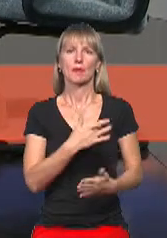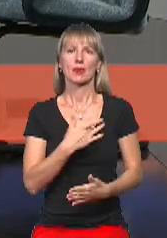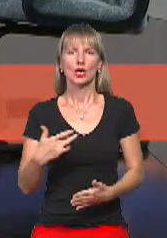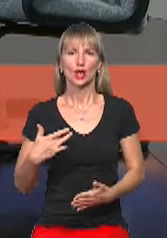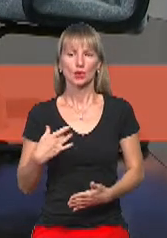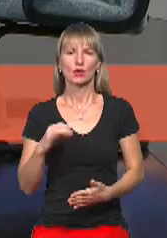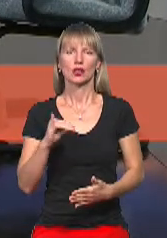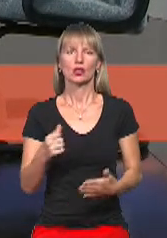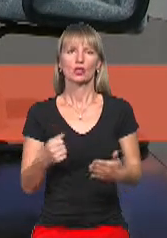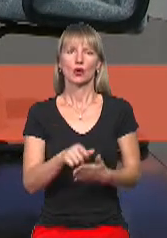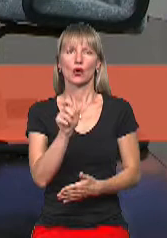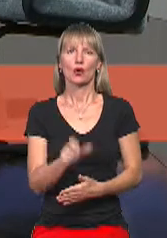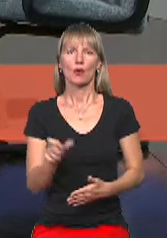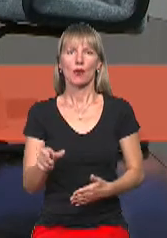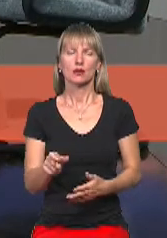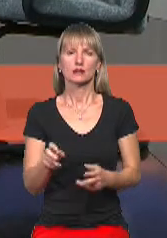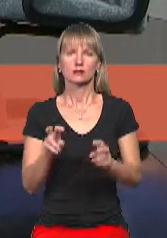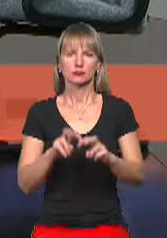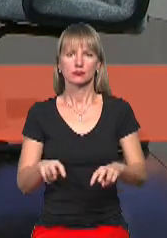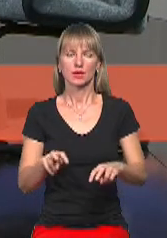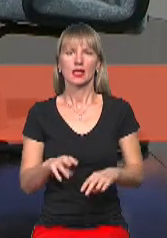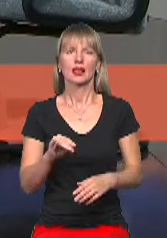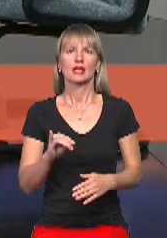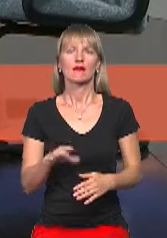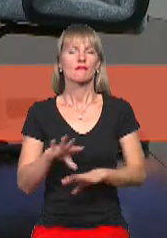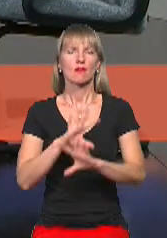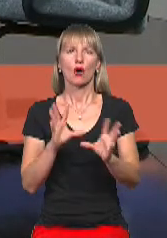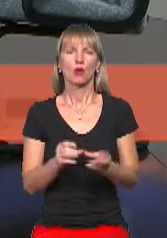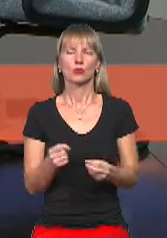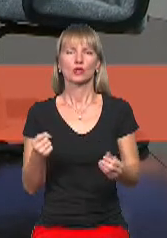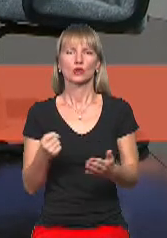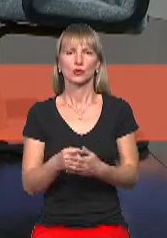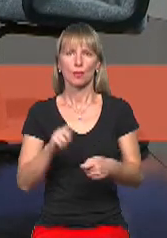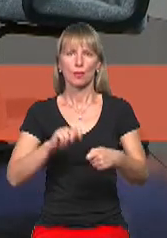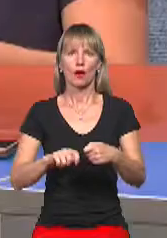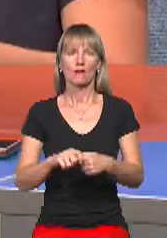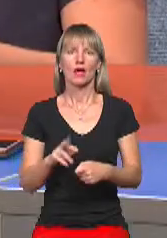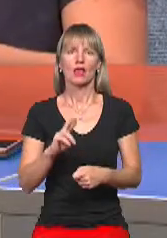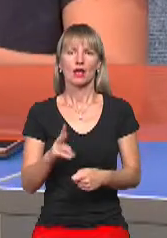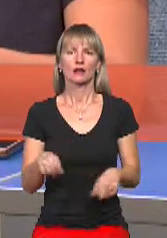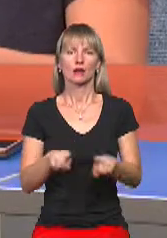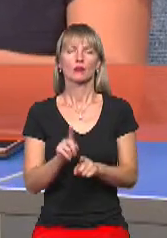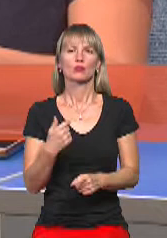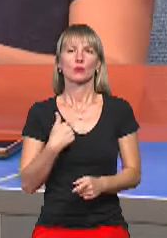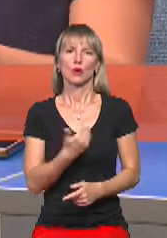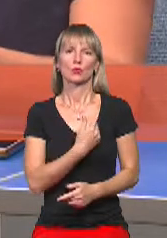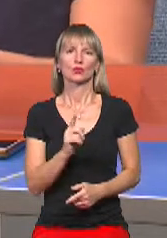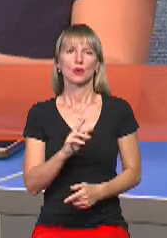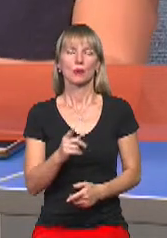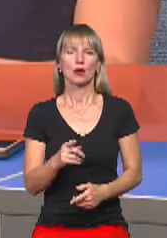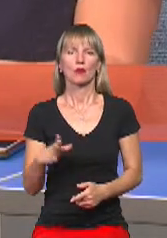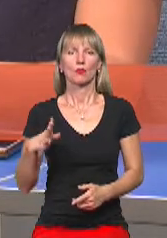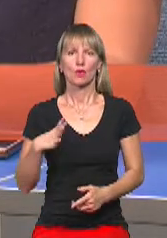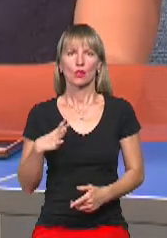до громадського моніторингу, і загалом до моніторингу як такого. І чому ми наполягаємо на тому, щоб